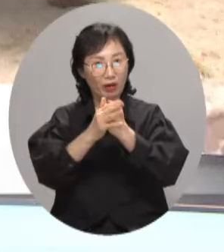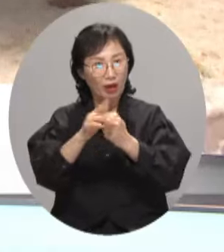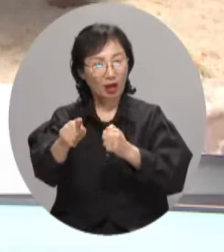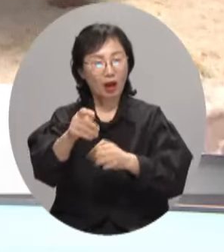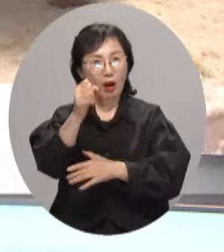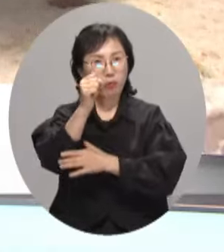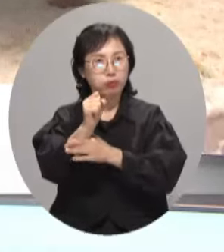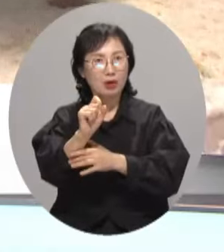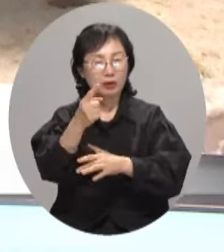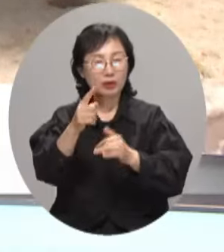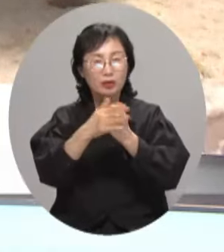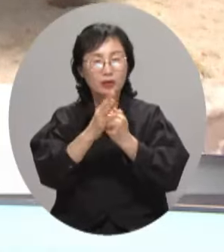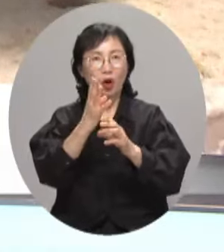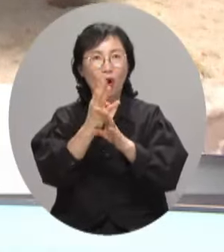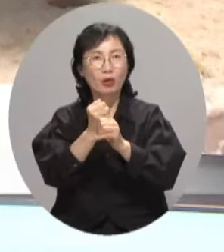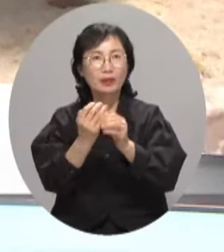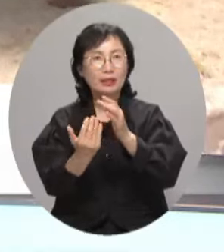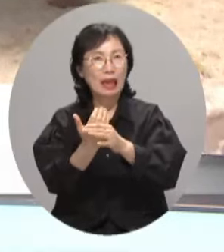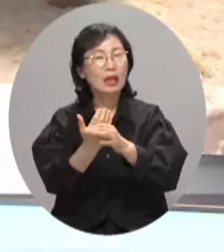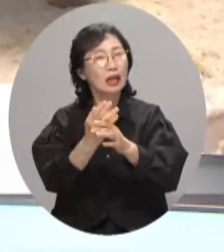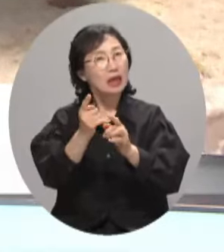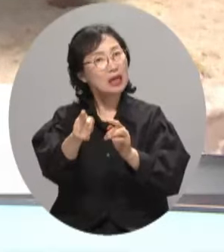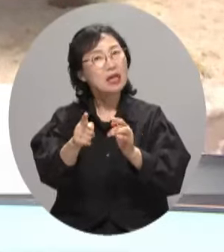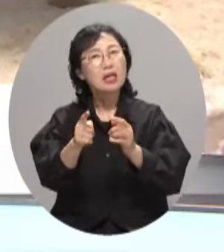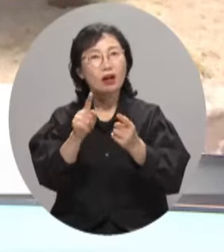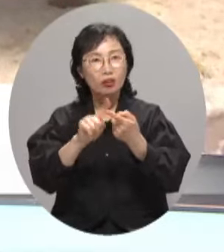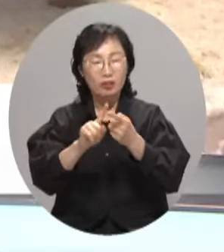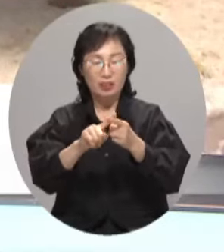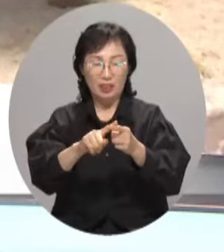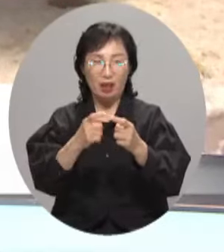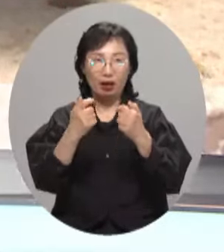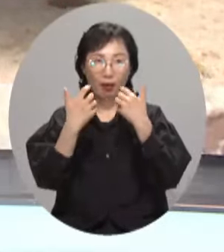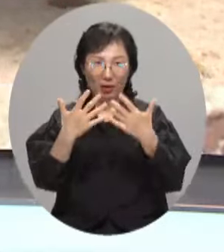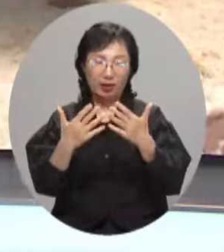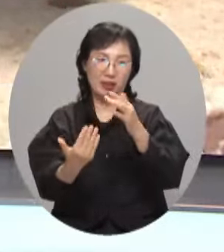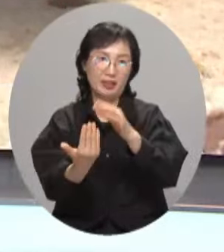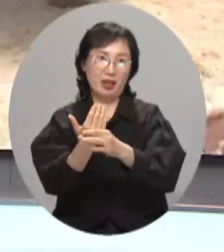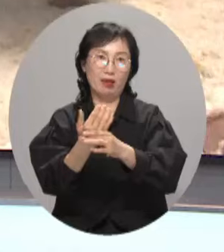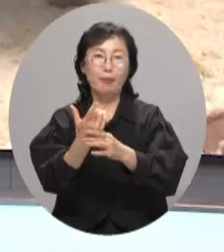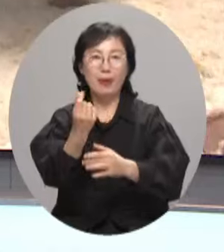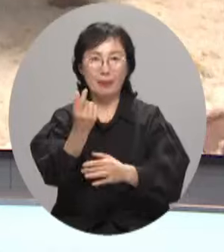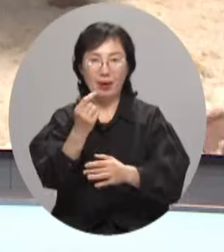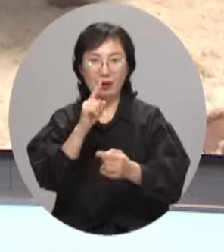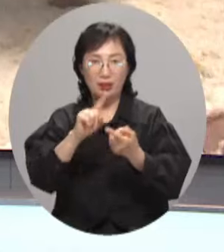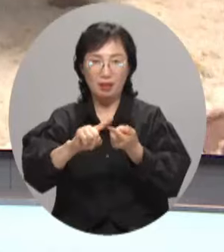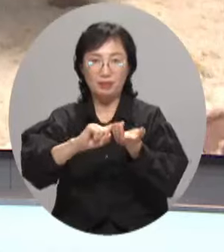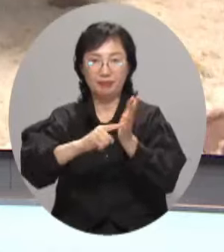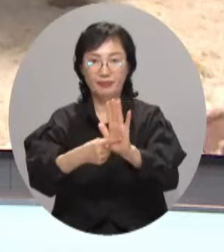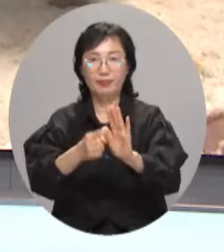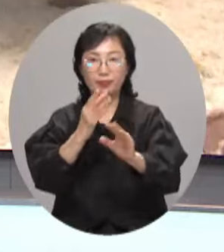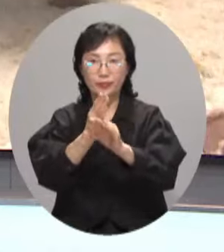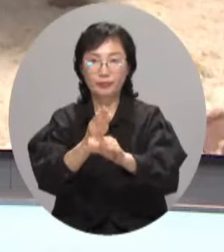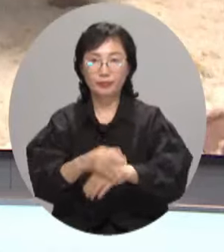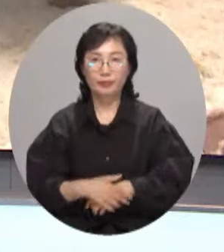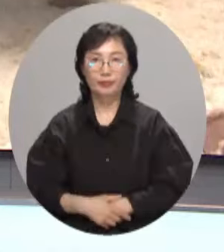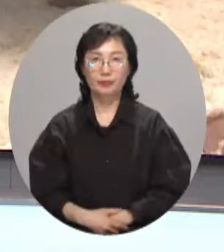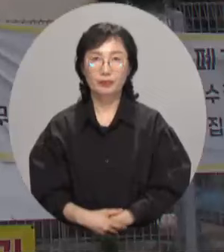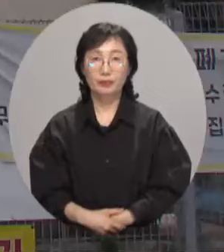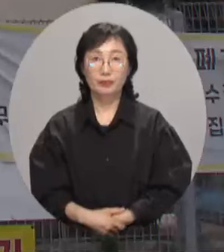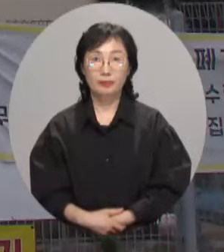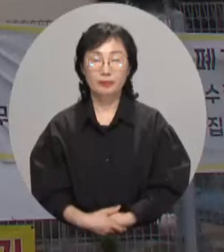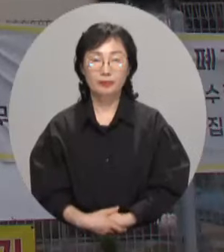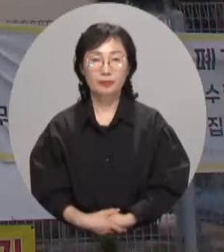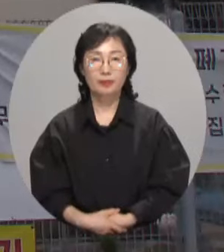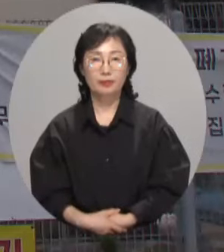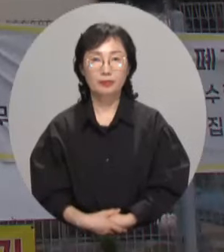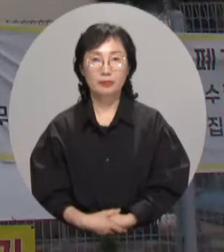늘리면서 언제든 터질 사고가 발생한 게 아니냐는 지적이 불가피해 보입니다. 전재훈 기자입니다.